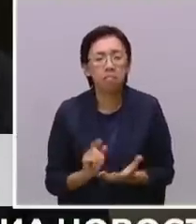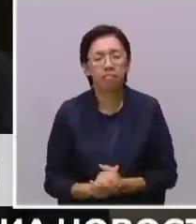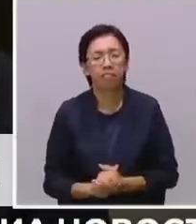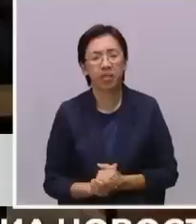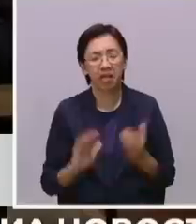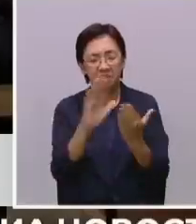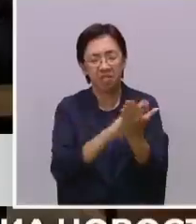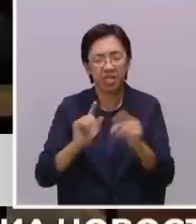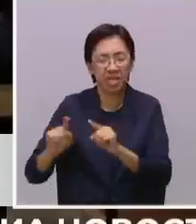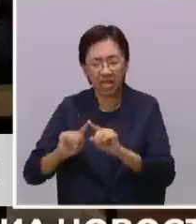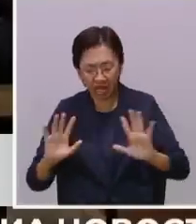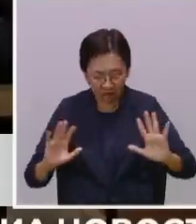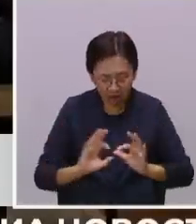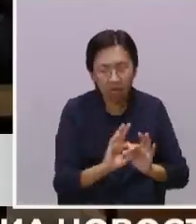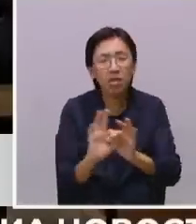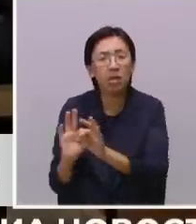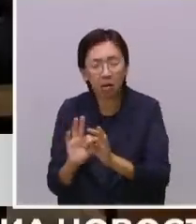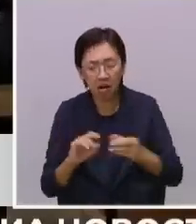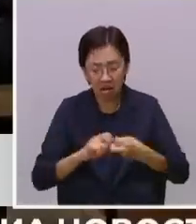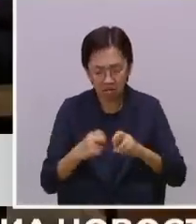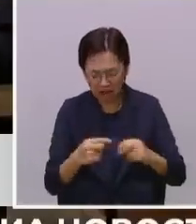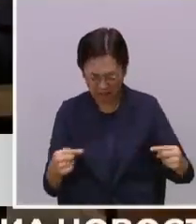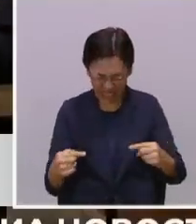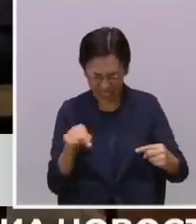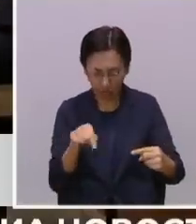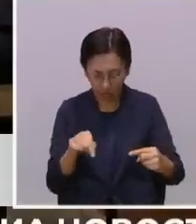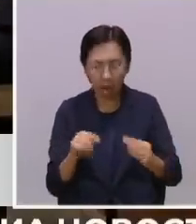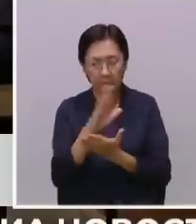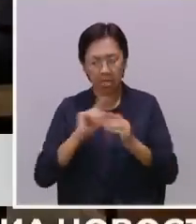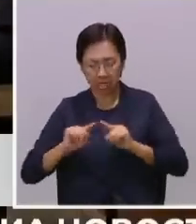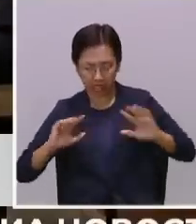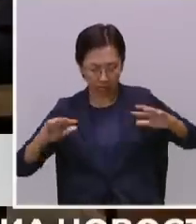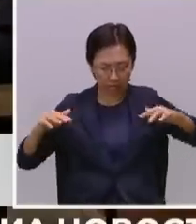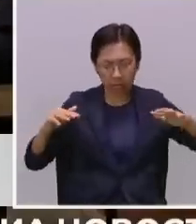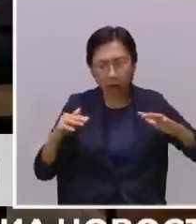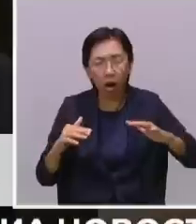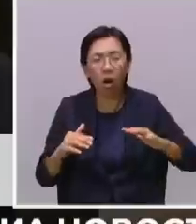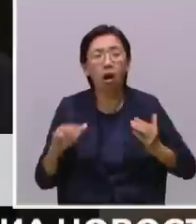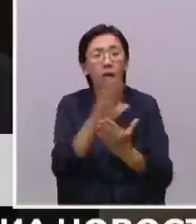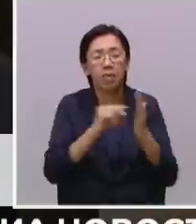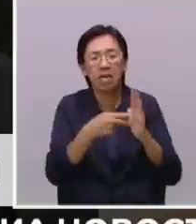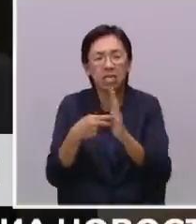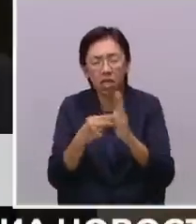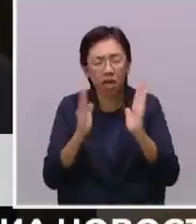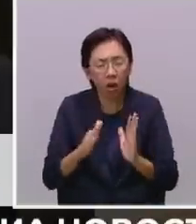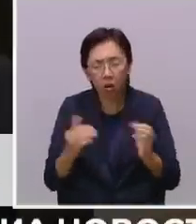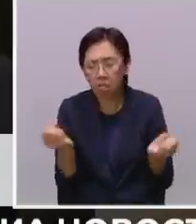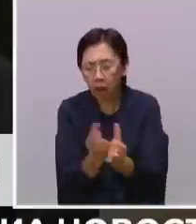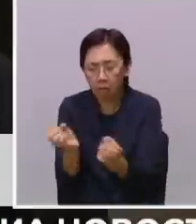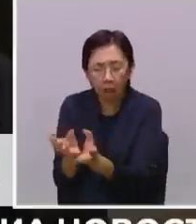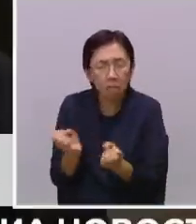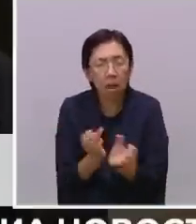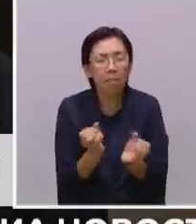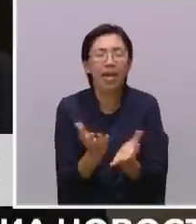หลายๆประเทศเข้ามาเกี่ยวข้องกับความขัดแย้งนี้นะคะแล้วซีเรียเองประเทศก็แตกเป็นเสี่ยงๆด้วยค่ะจากวิกฤตที่มันเกิด